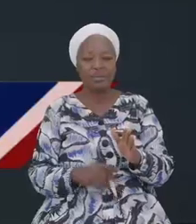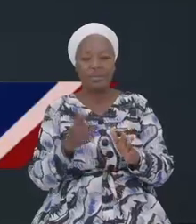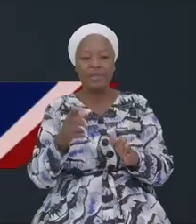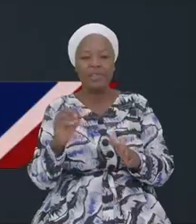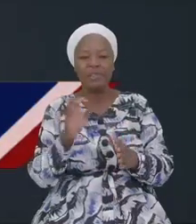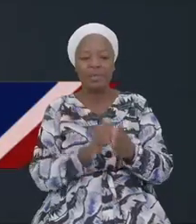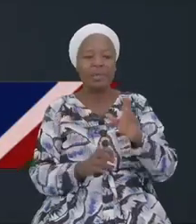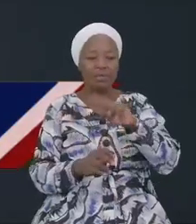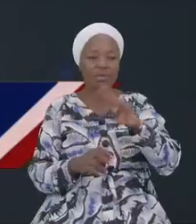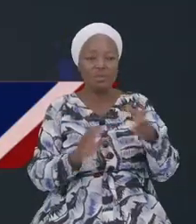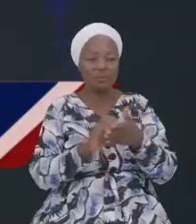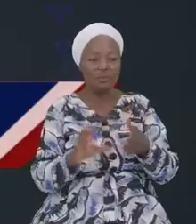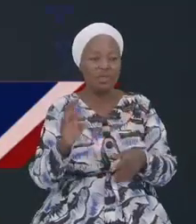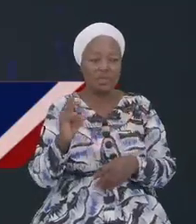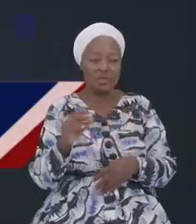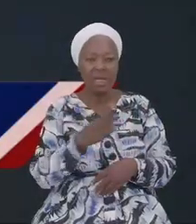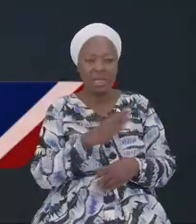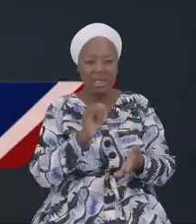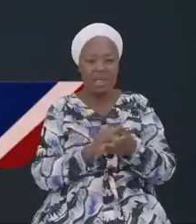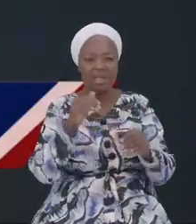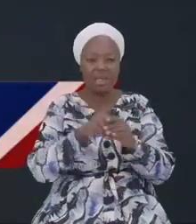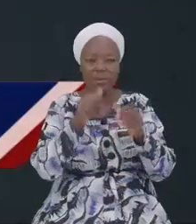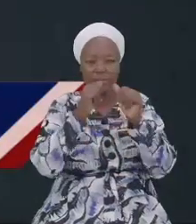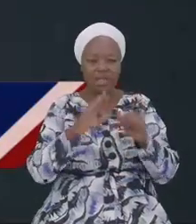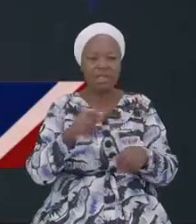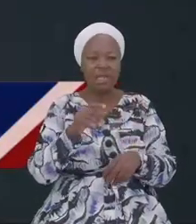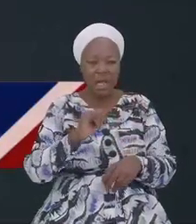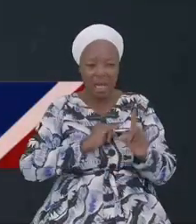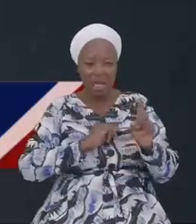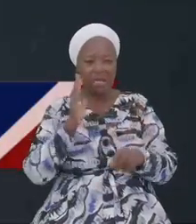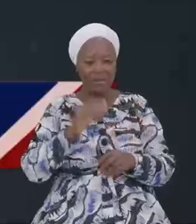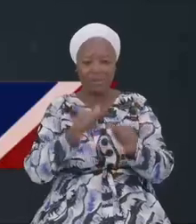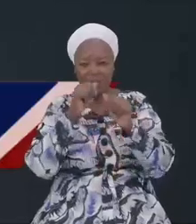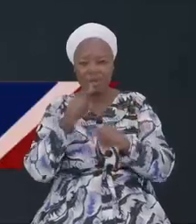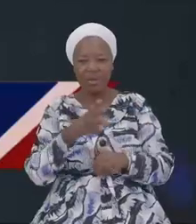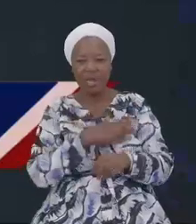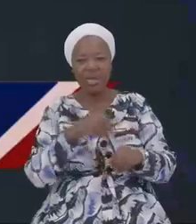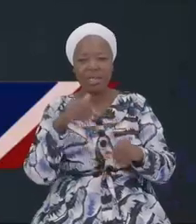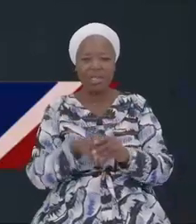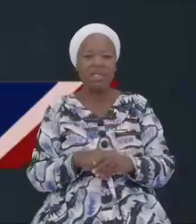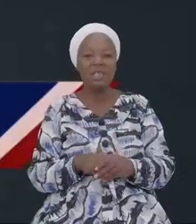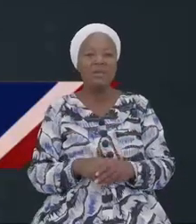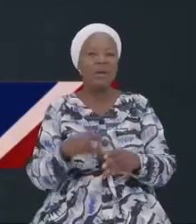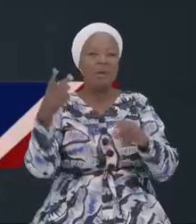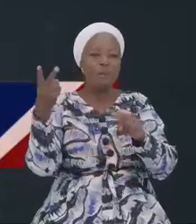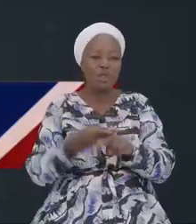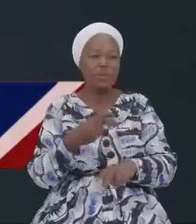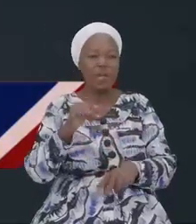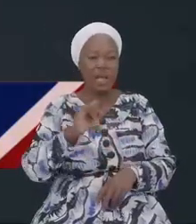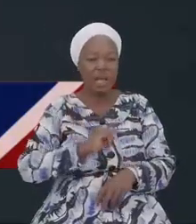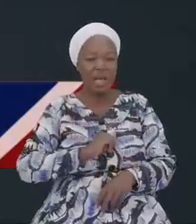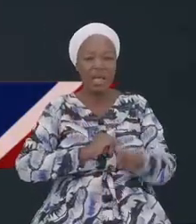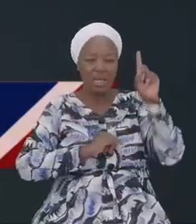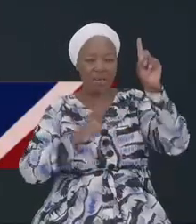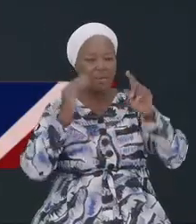17. Genèse 22, verset 17. Et dit, je te bénirai et je multiplierai ta